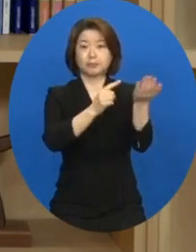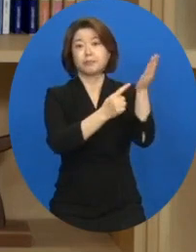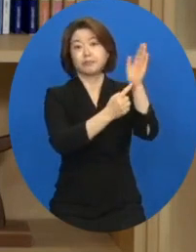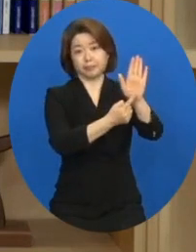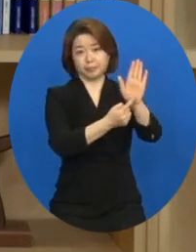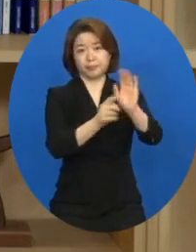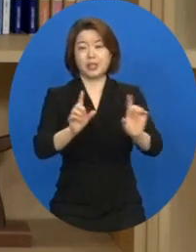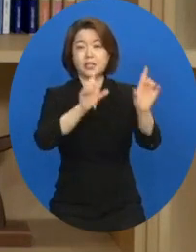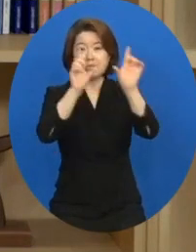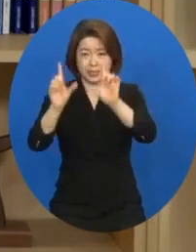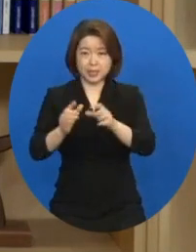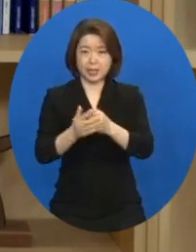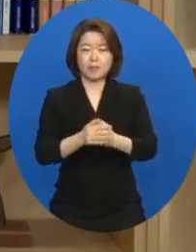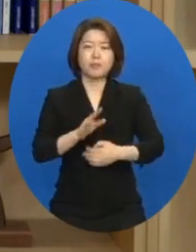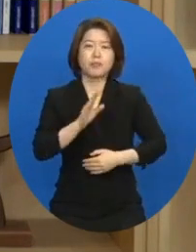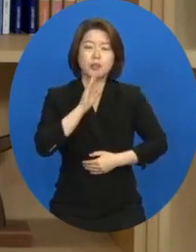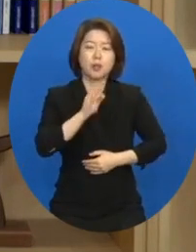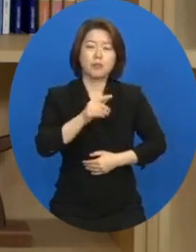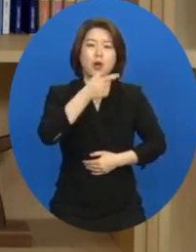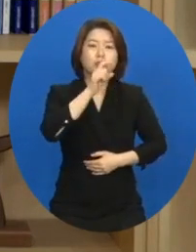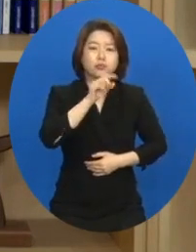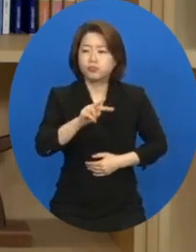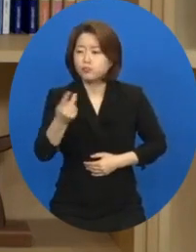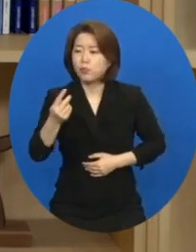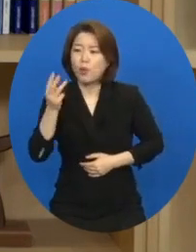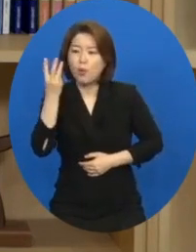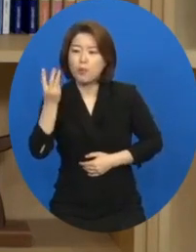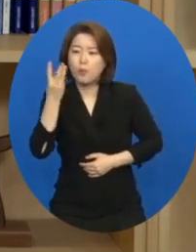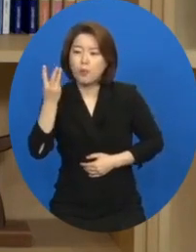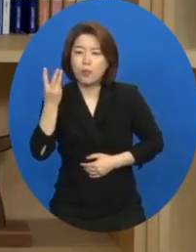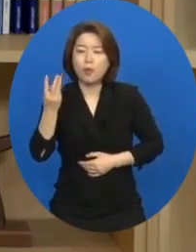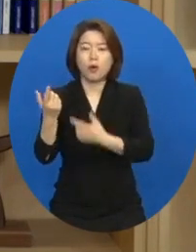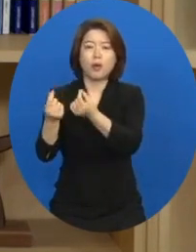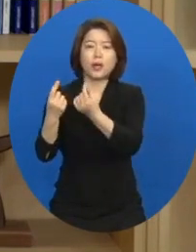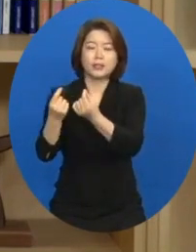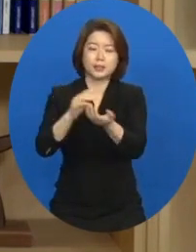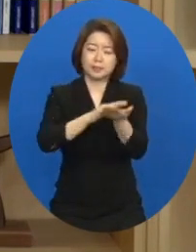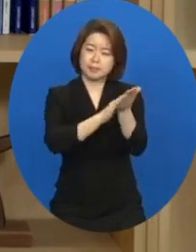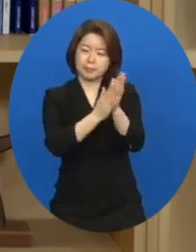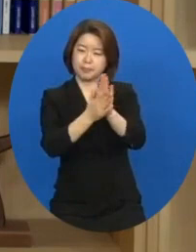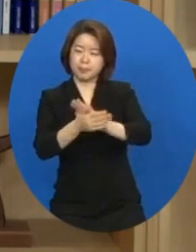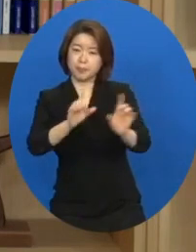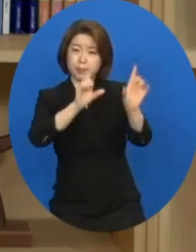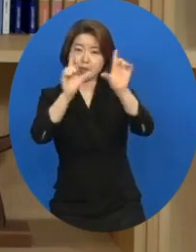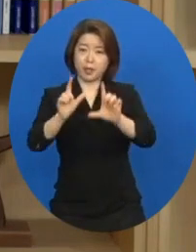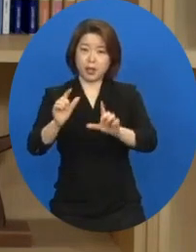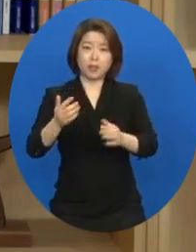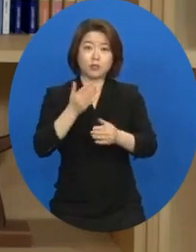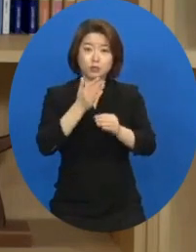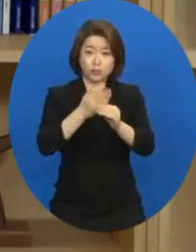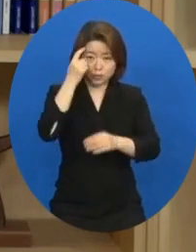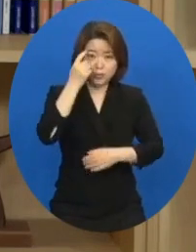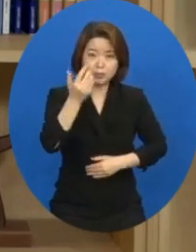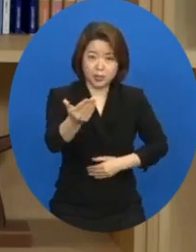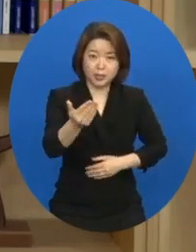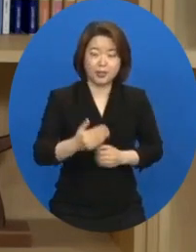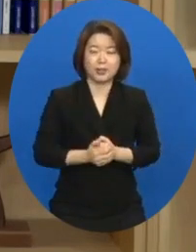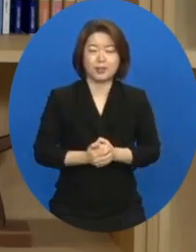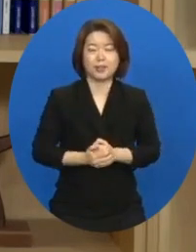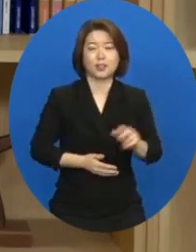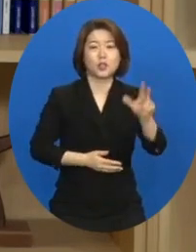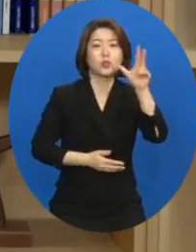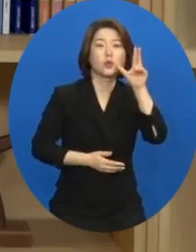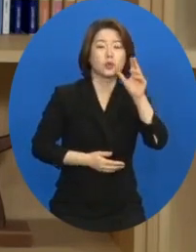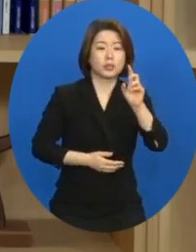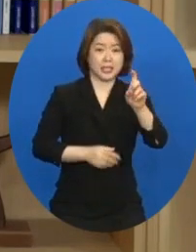3 정말 물이 포도주가 되는 것 같은 변화된 삶을 살고 계십니까 여수와 10장에서는